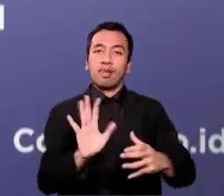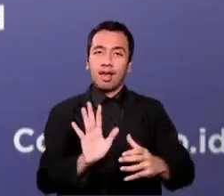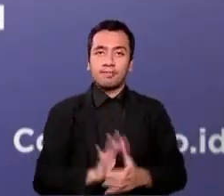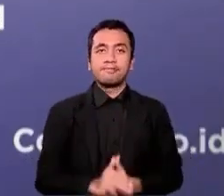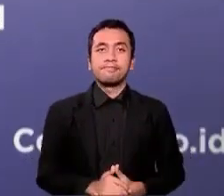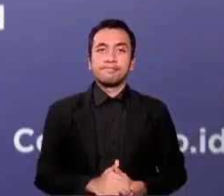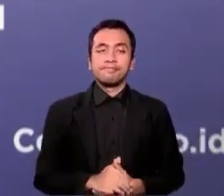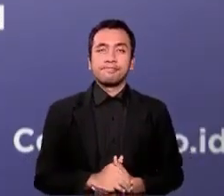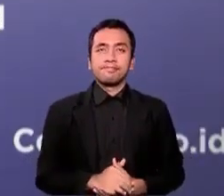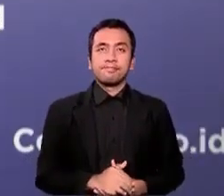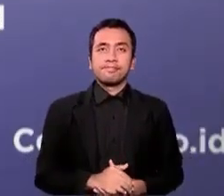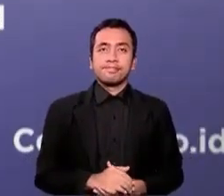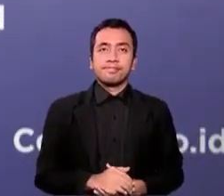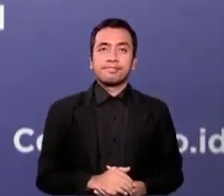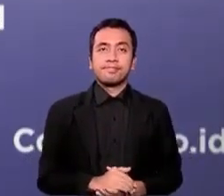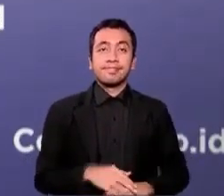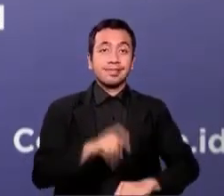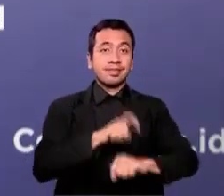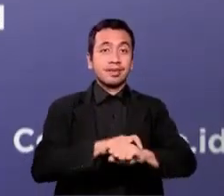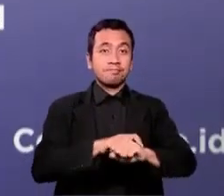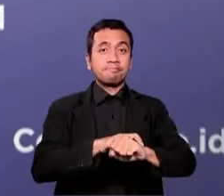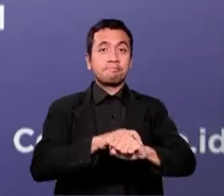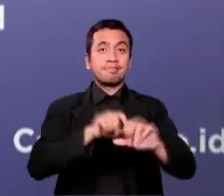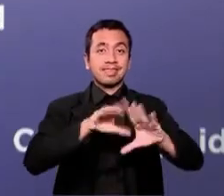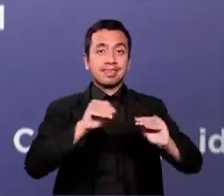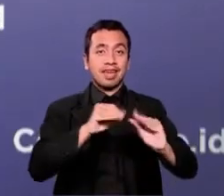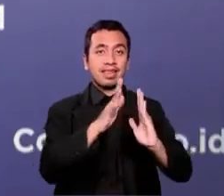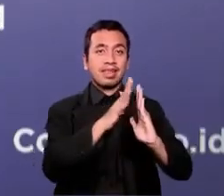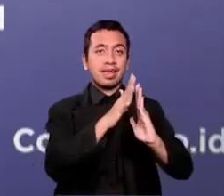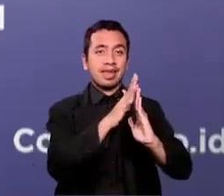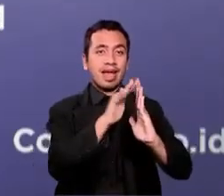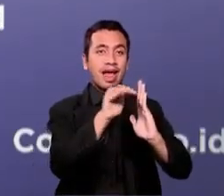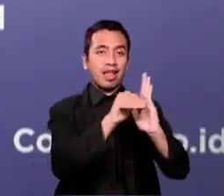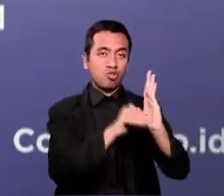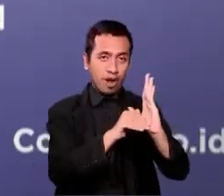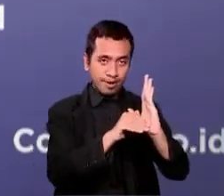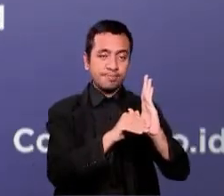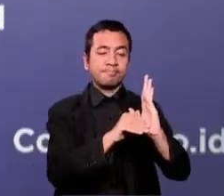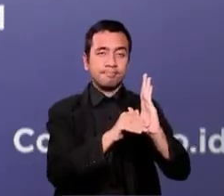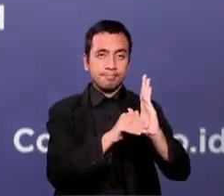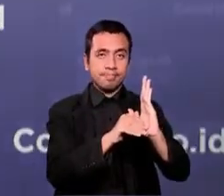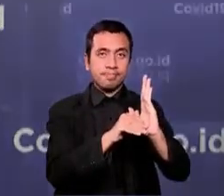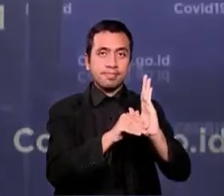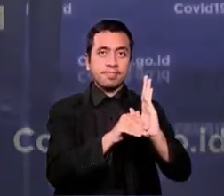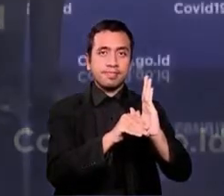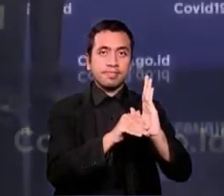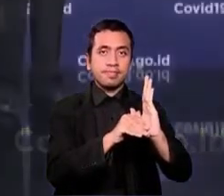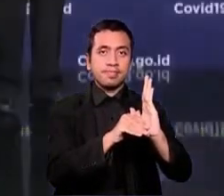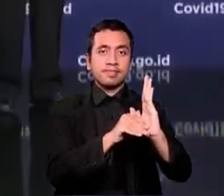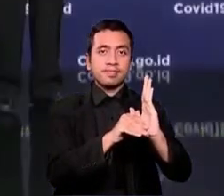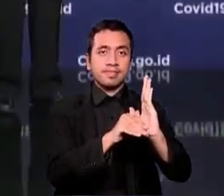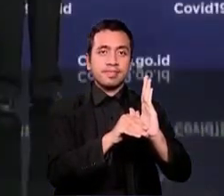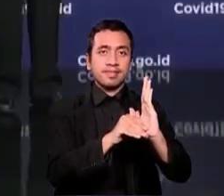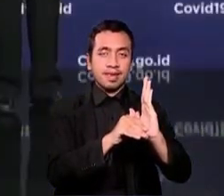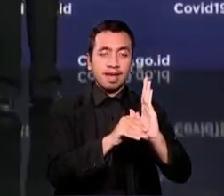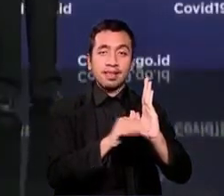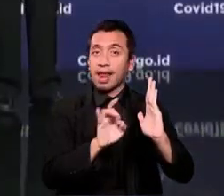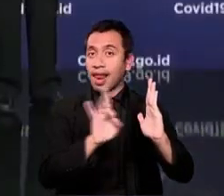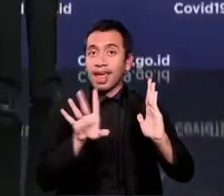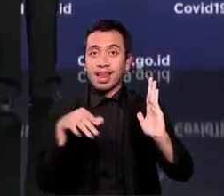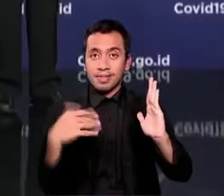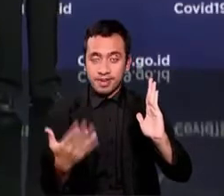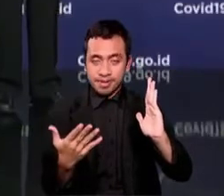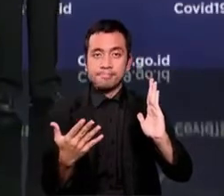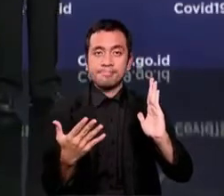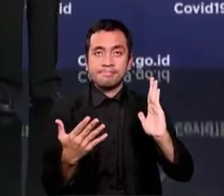saudara-saudari selain pengaturan jam kerja dan pemilihan jenis transportasi yang menerapkan portal kesehatan beberapa hal yang harus